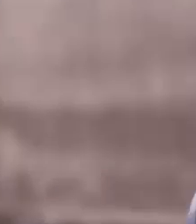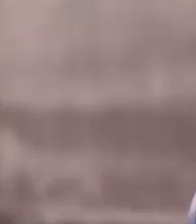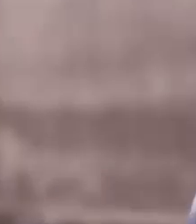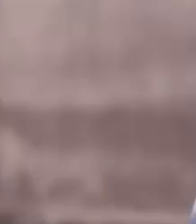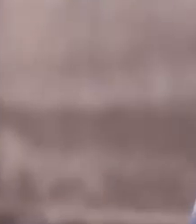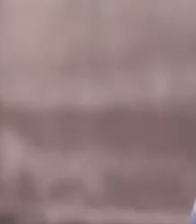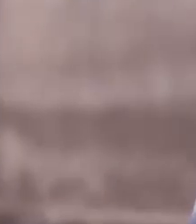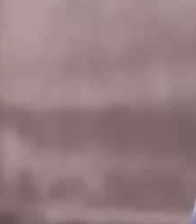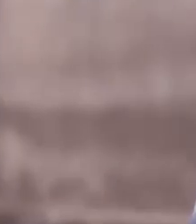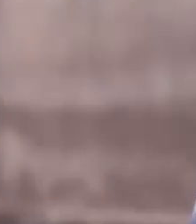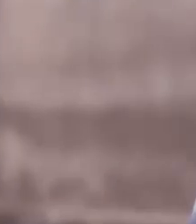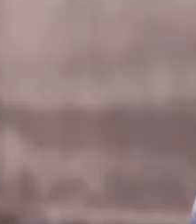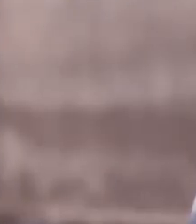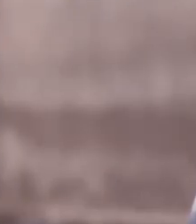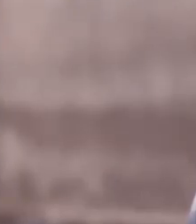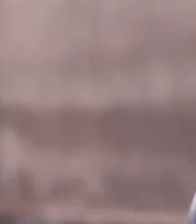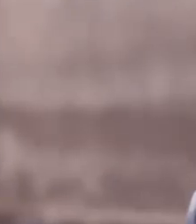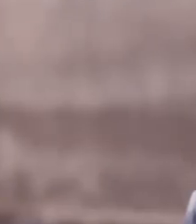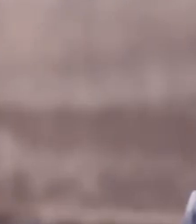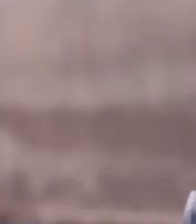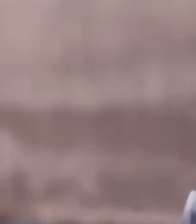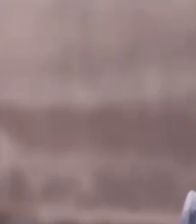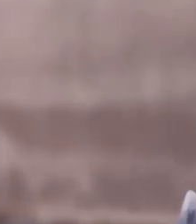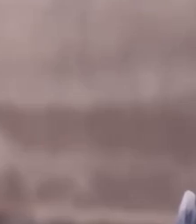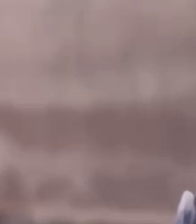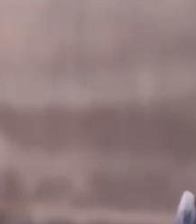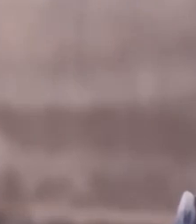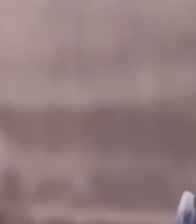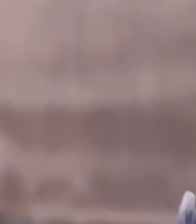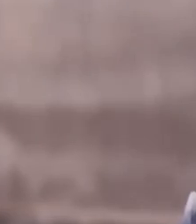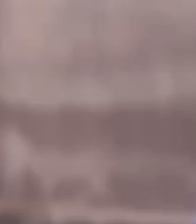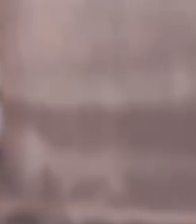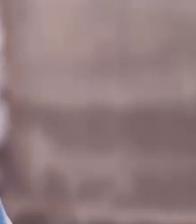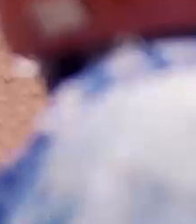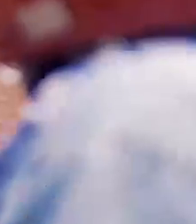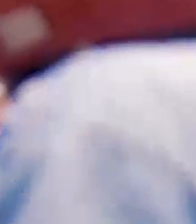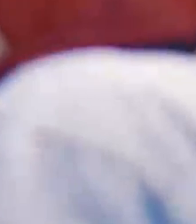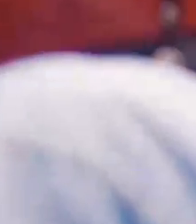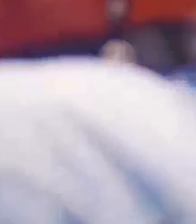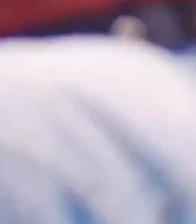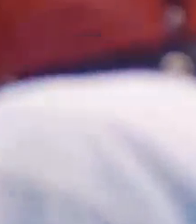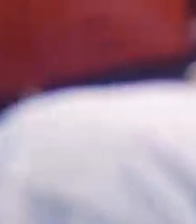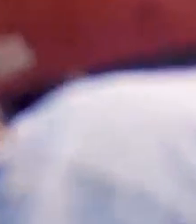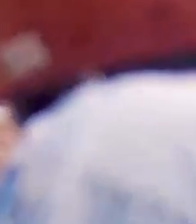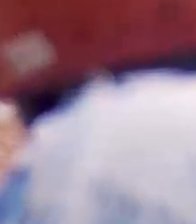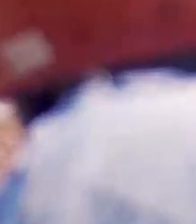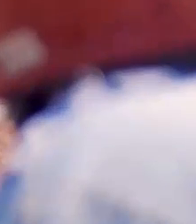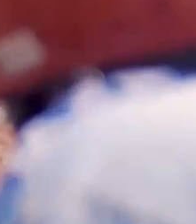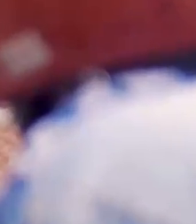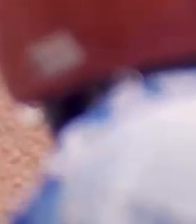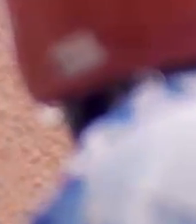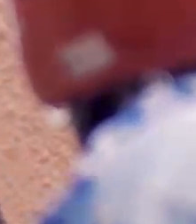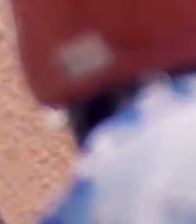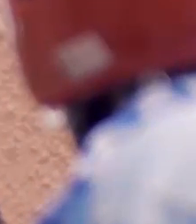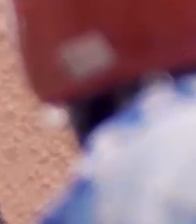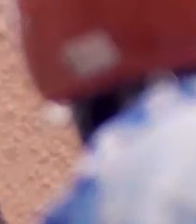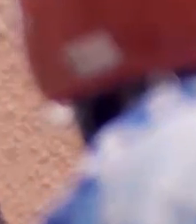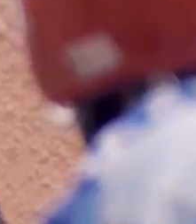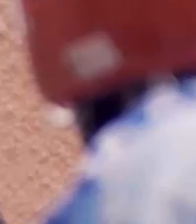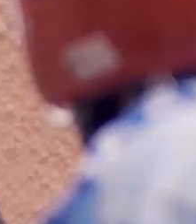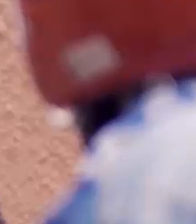tugende. Gorilla Games ku betinga. Bose ubwo bikora ute? Biroroshye wana. Ujya kuri website